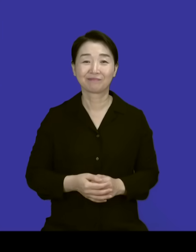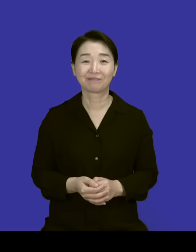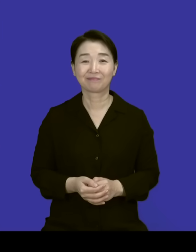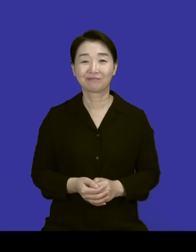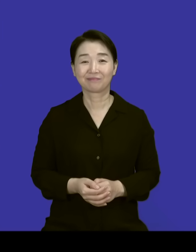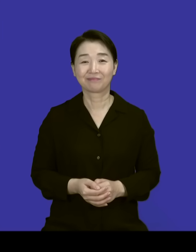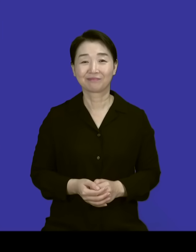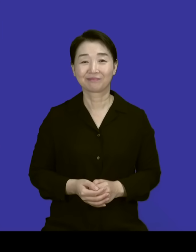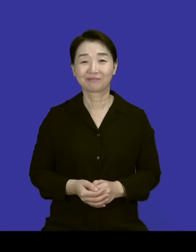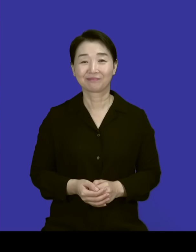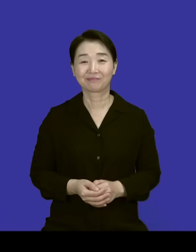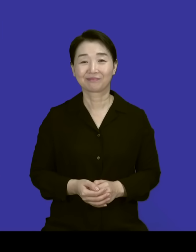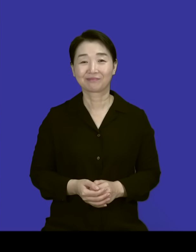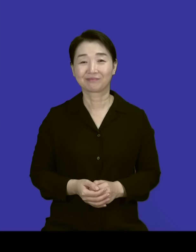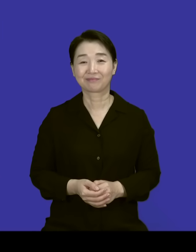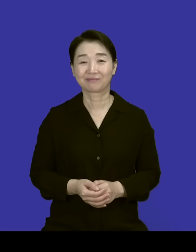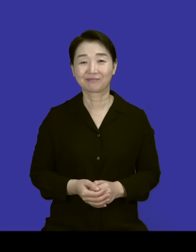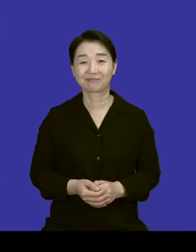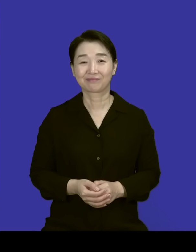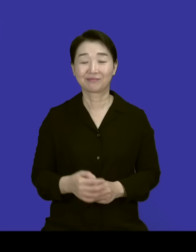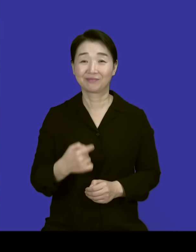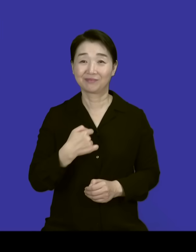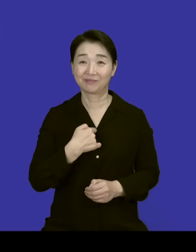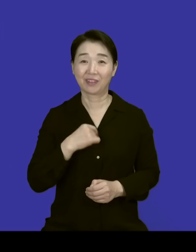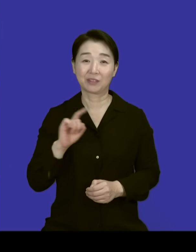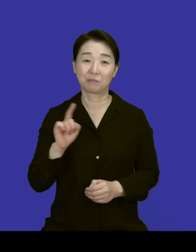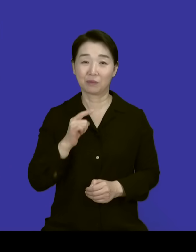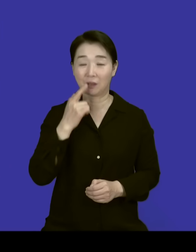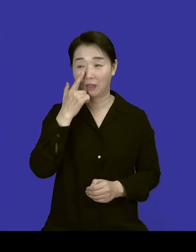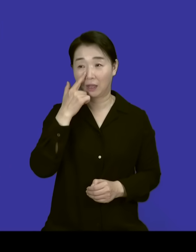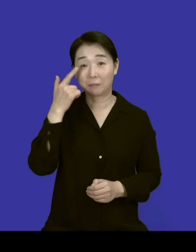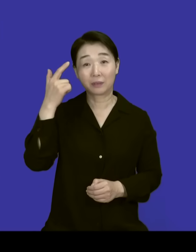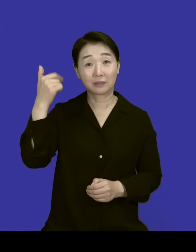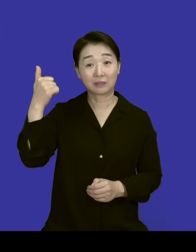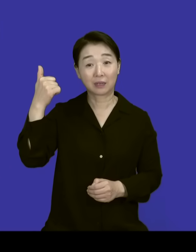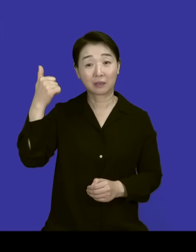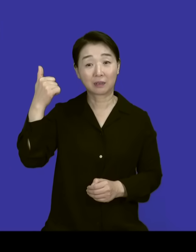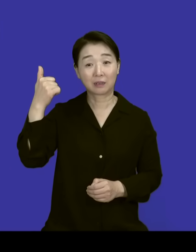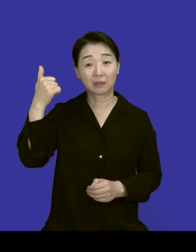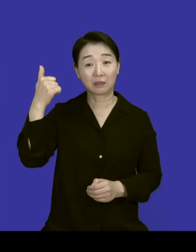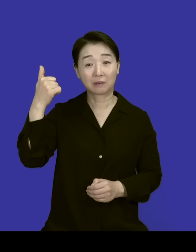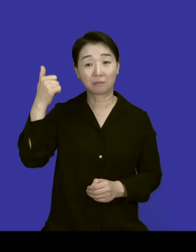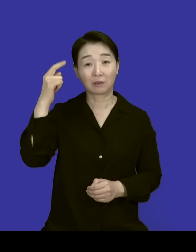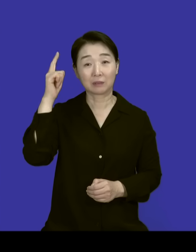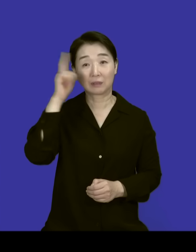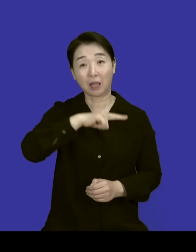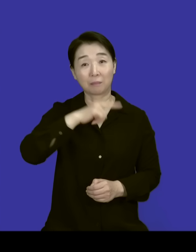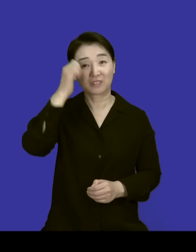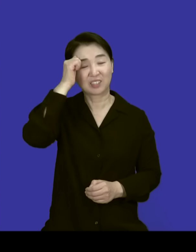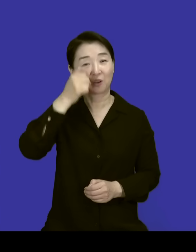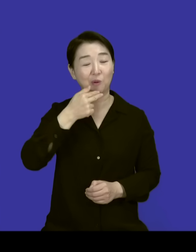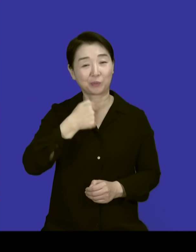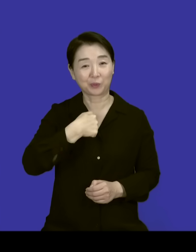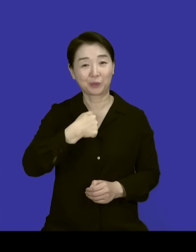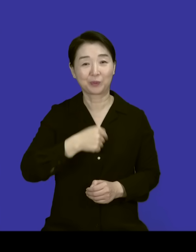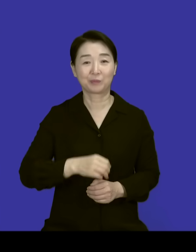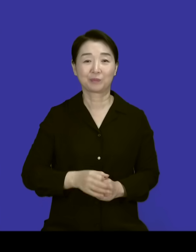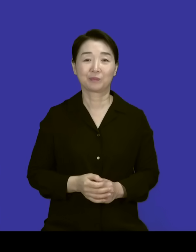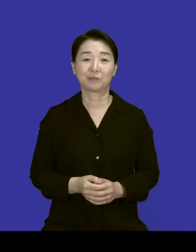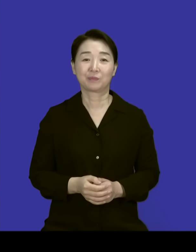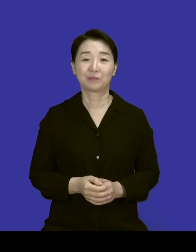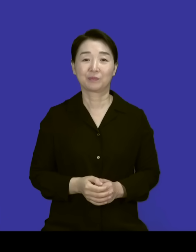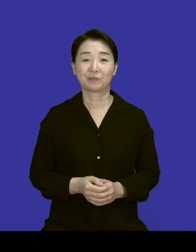예. 아니 저는 사실 아버지랑 그렇게 안 좋은 기억은 별로 없어요. 예. 안 좋은 기억은